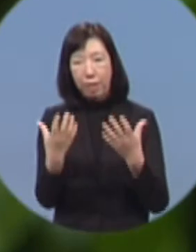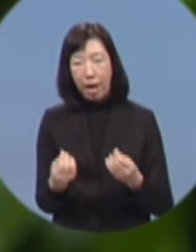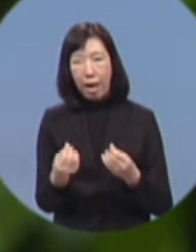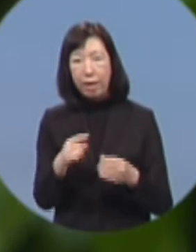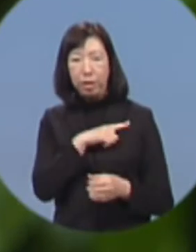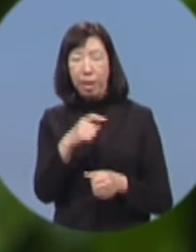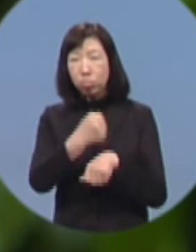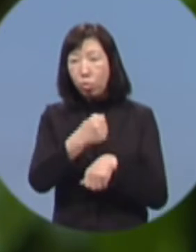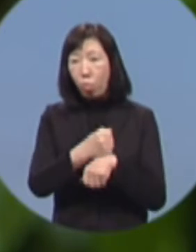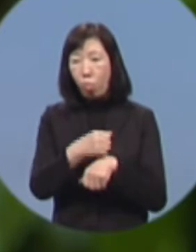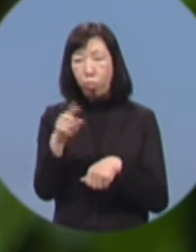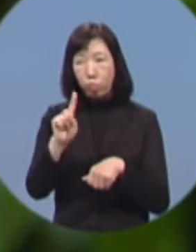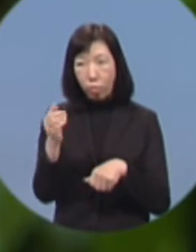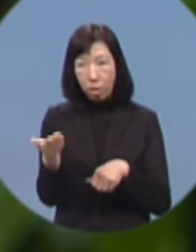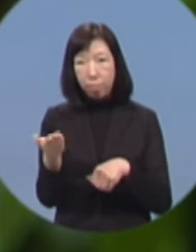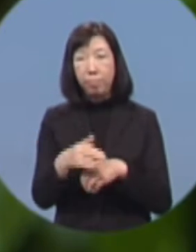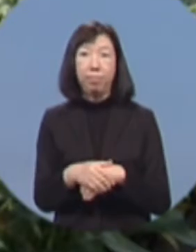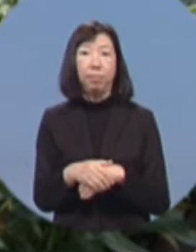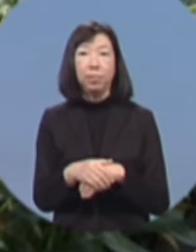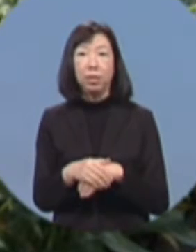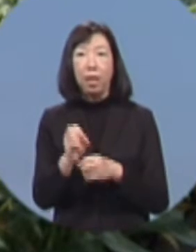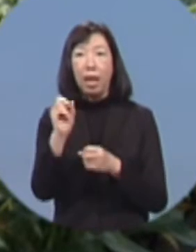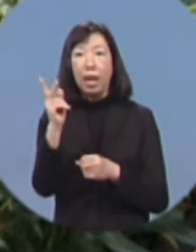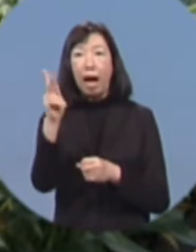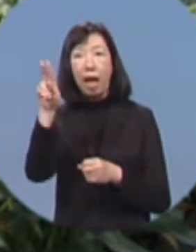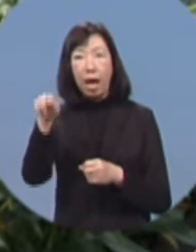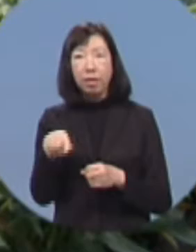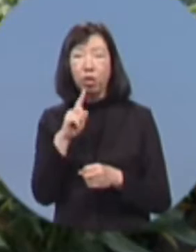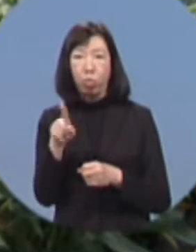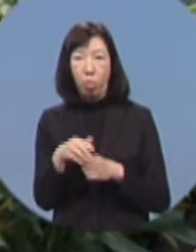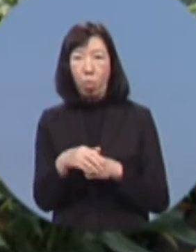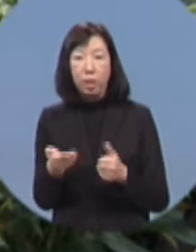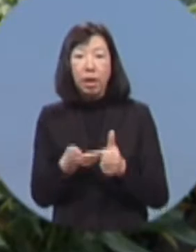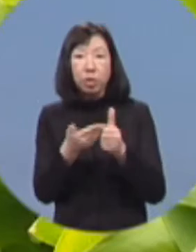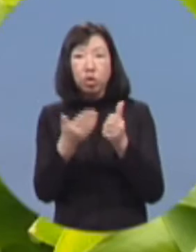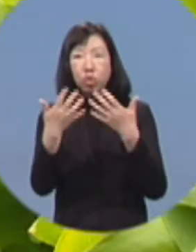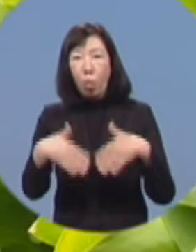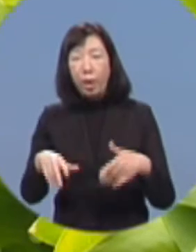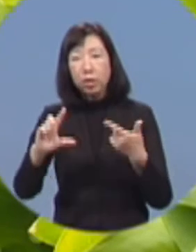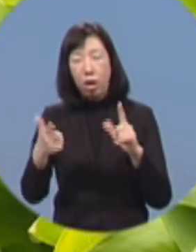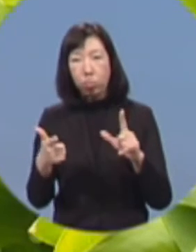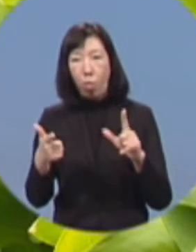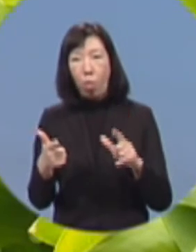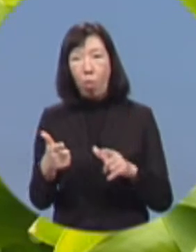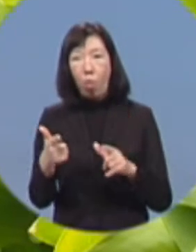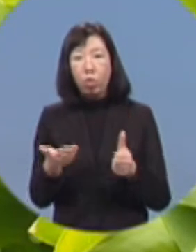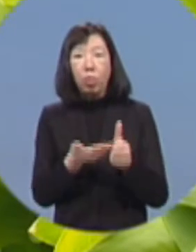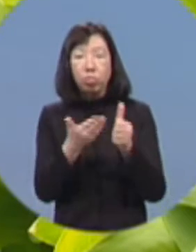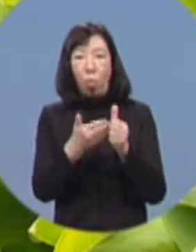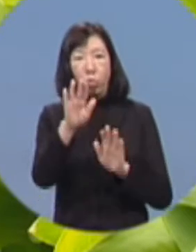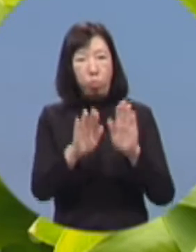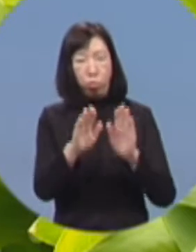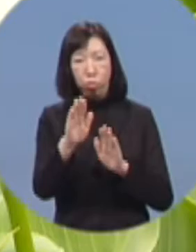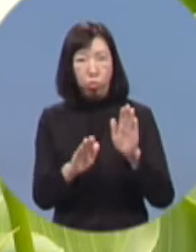一番苦労されたことは何ですか？で、 カラーという植物は栽培条件が違ってしまうと生育の様子